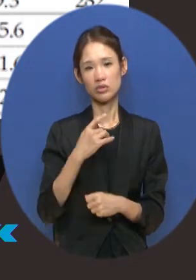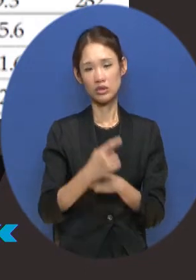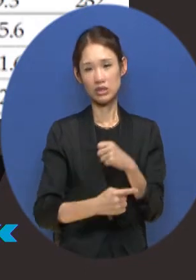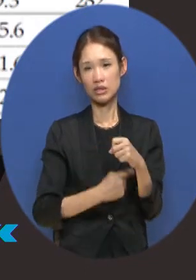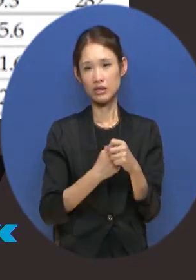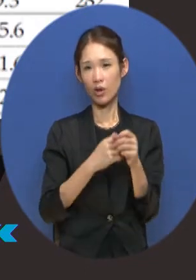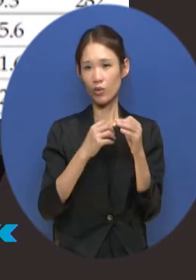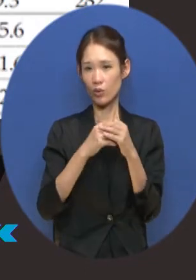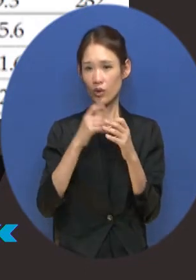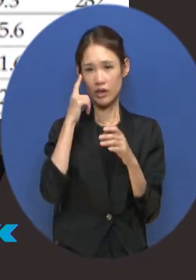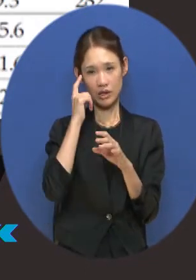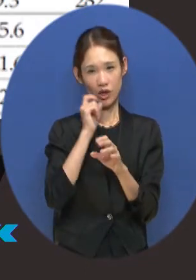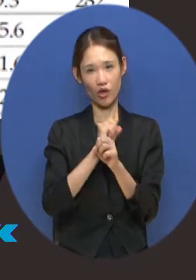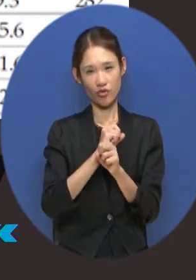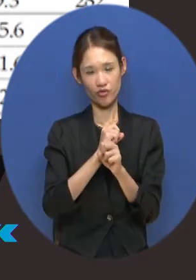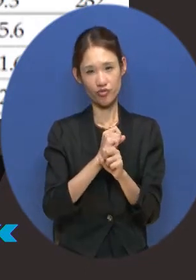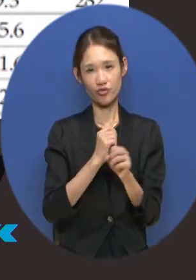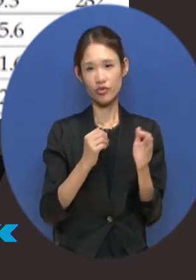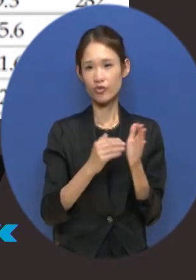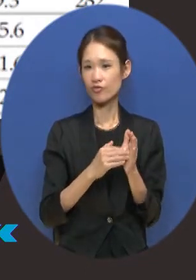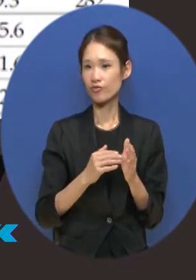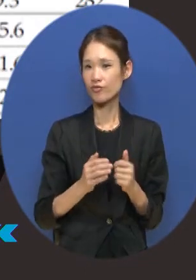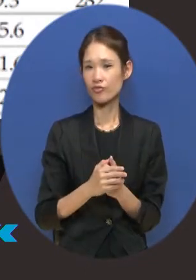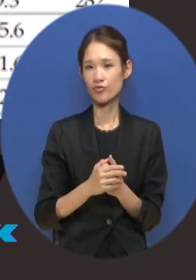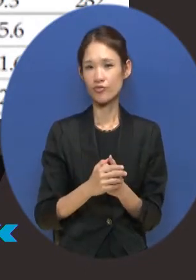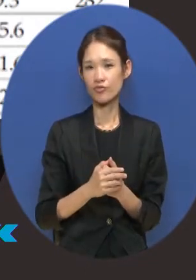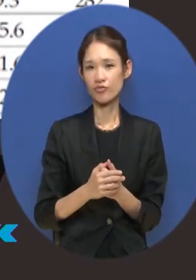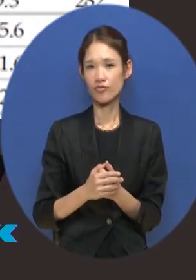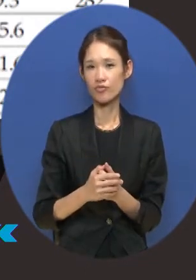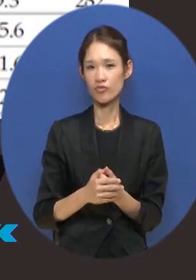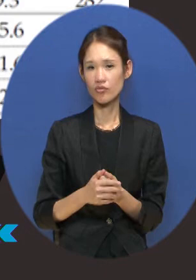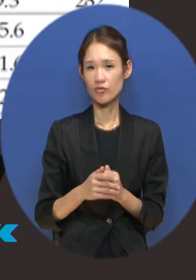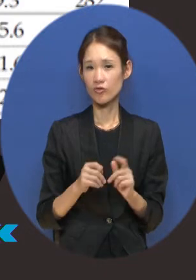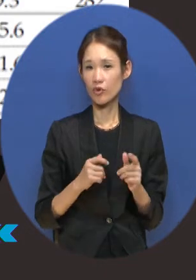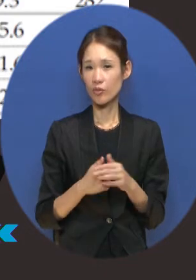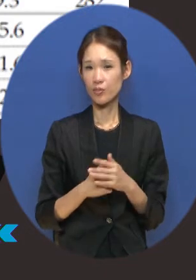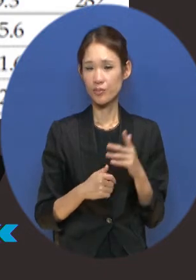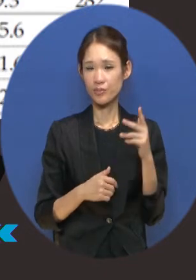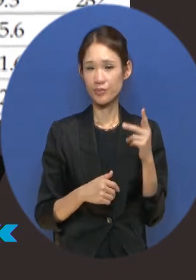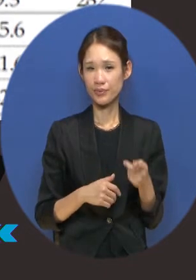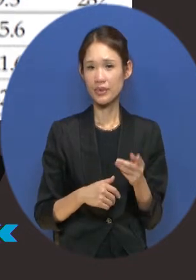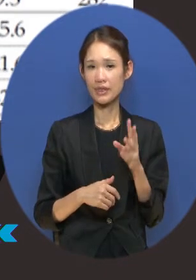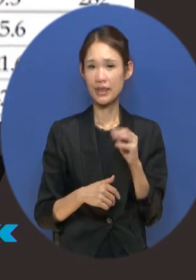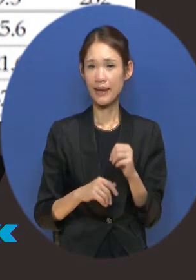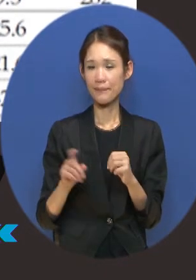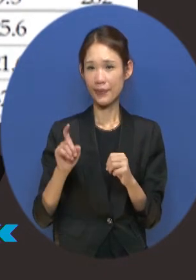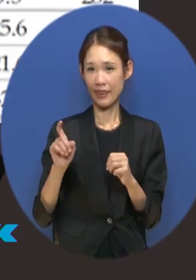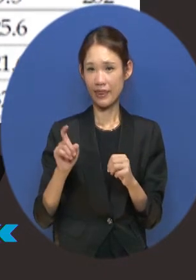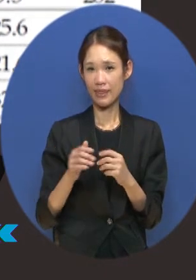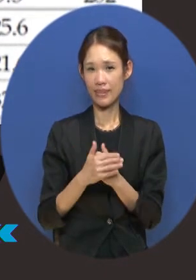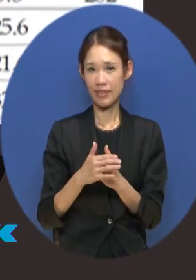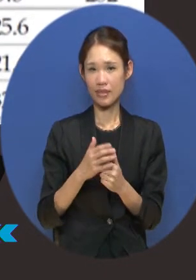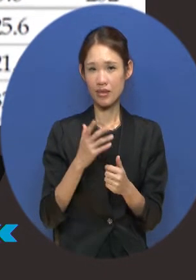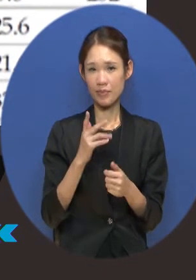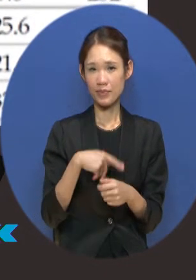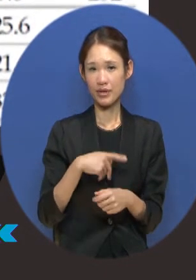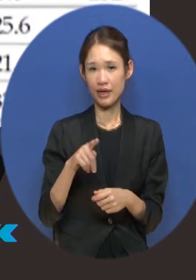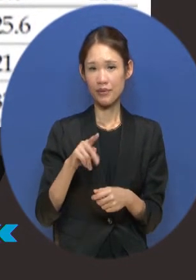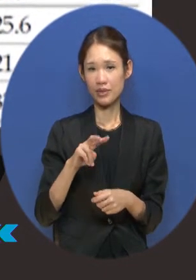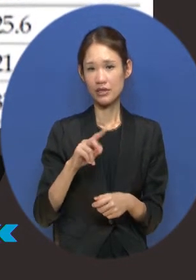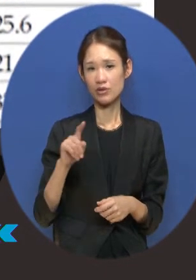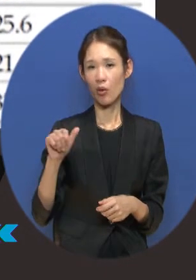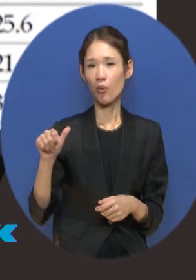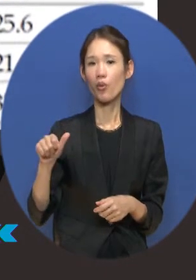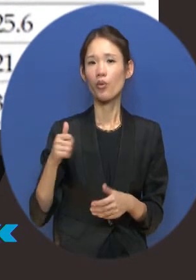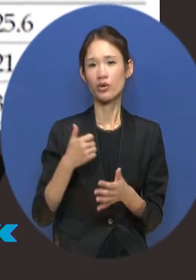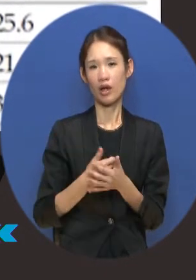1년간 연구를 했습니다. 그래서 되게 보면 PM10 자료만 많은데 여기는 PM2.5 자료까지